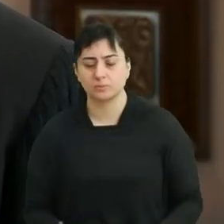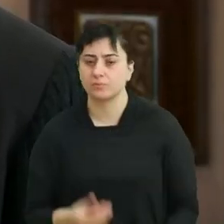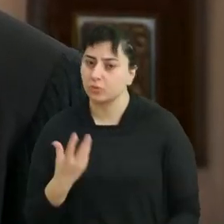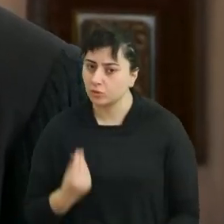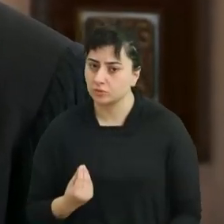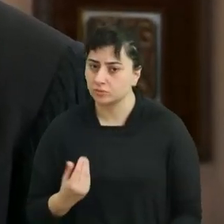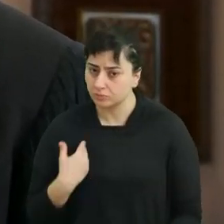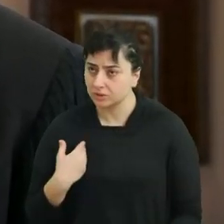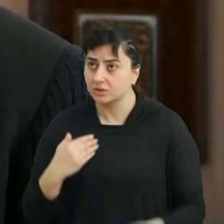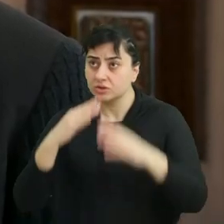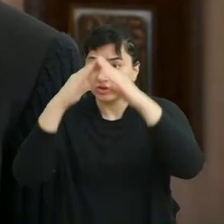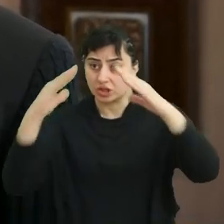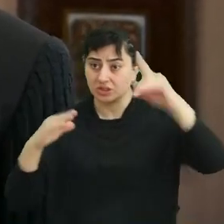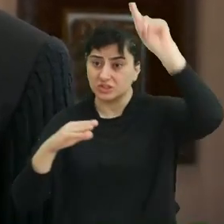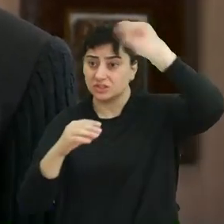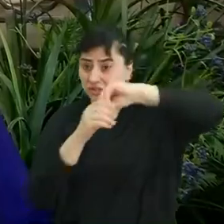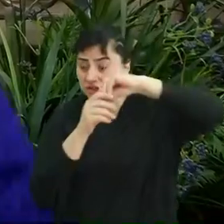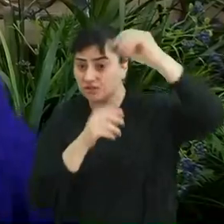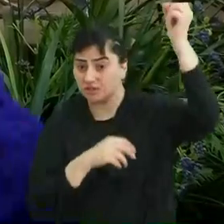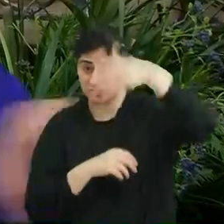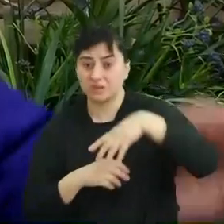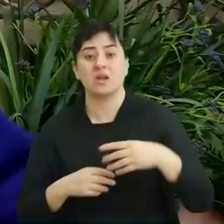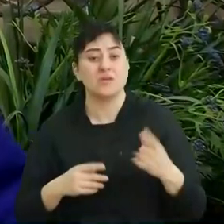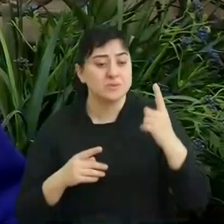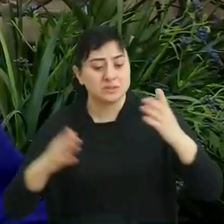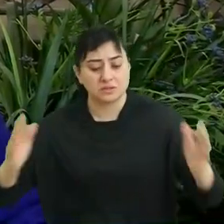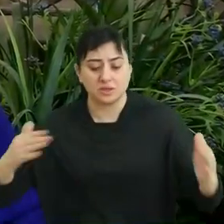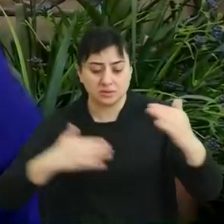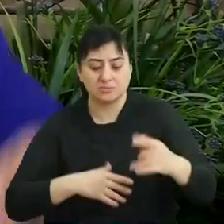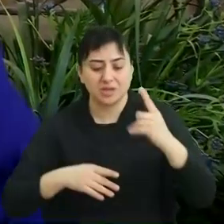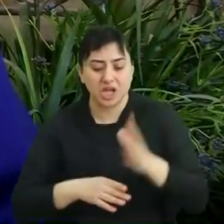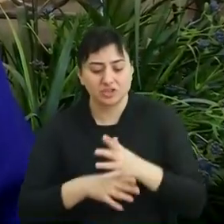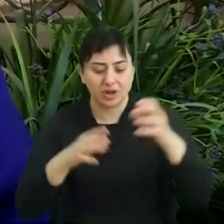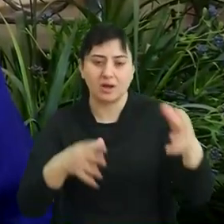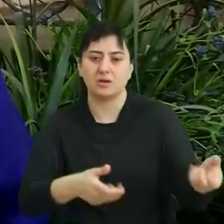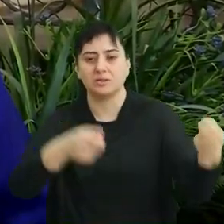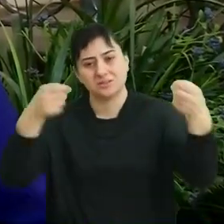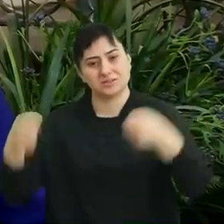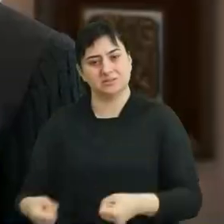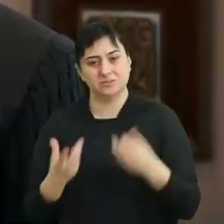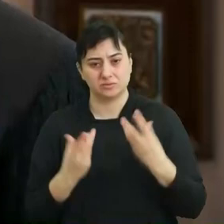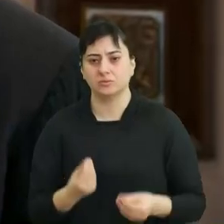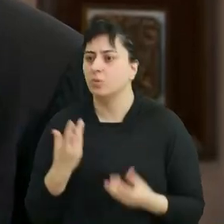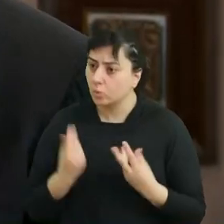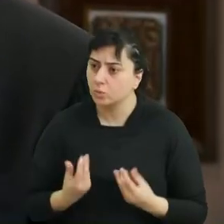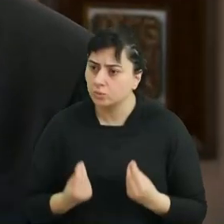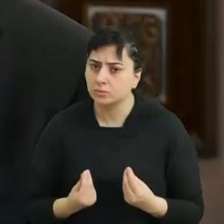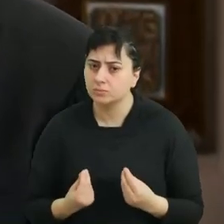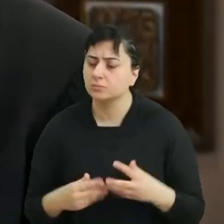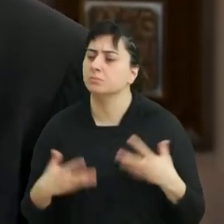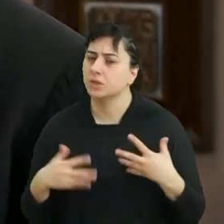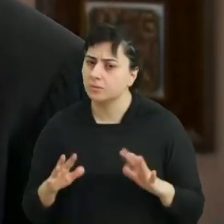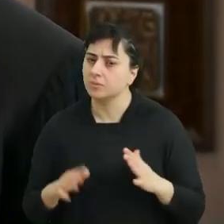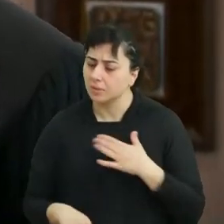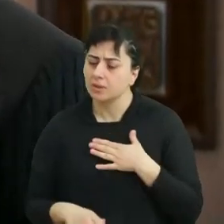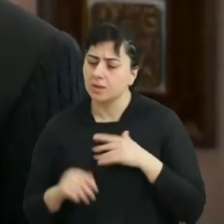Ha, ya ben çatıdan eşyaları indireceğim. He, ha böyle bir sandığın içinde eşyalar var, onları aşağı indireceksin tamam mı? Tabii tabii babacığım merak